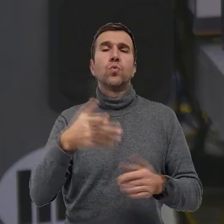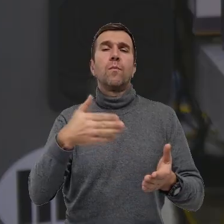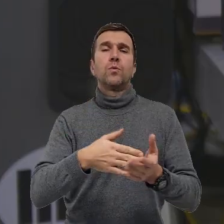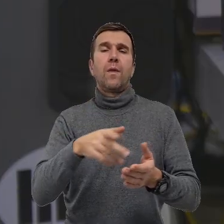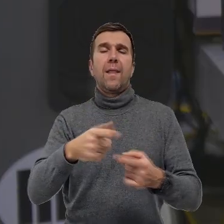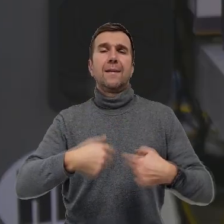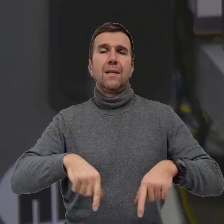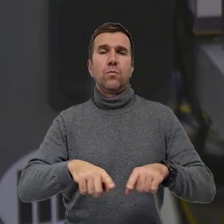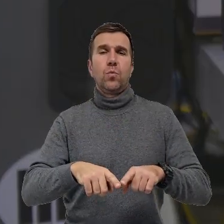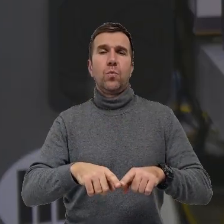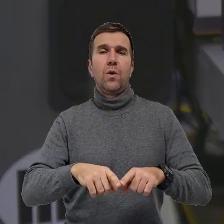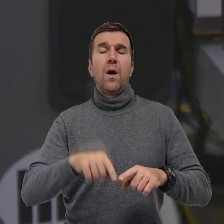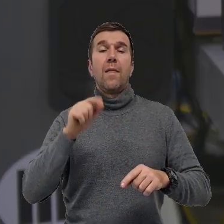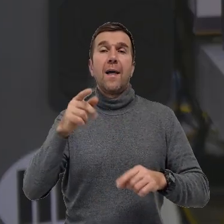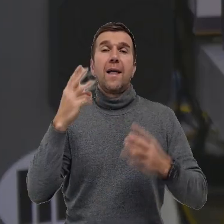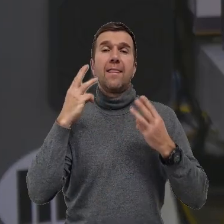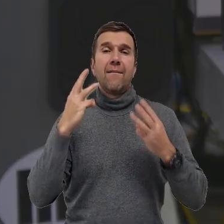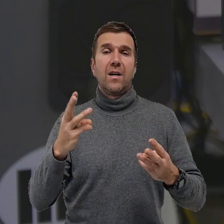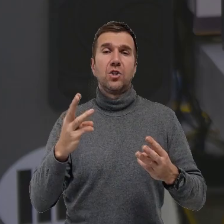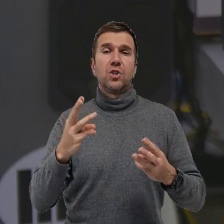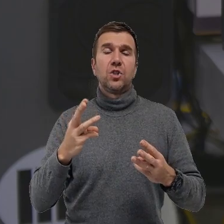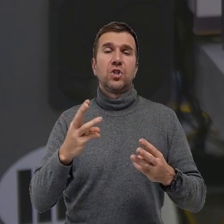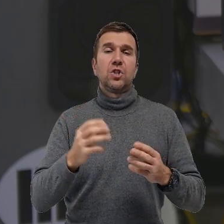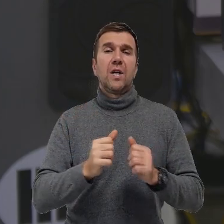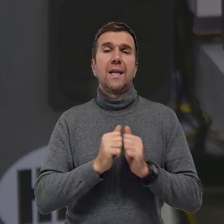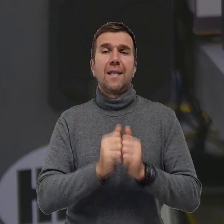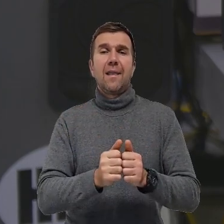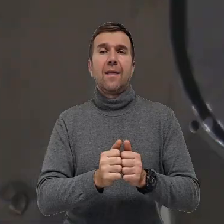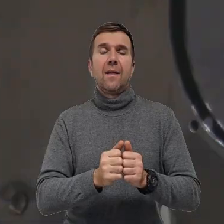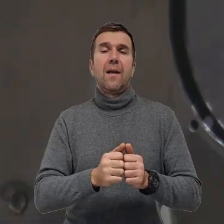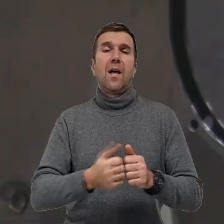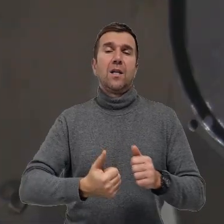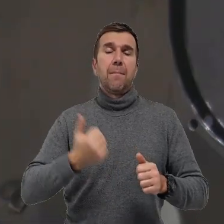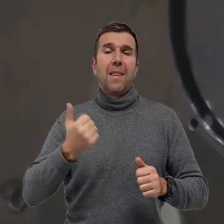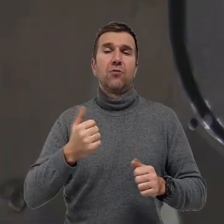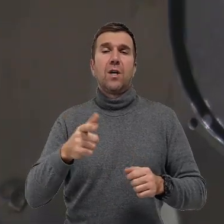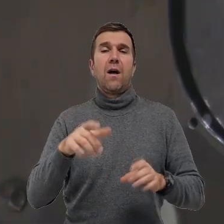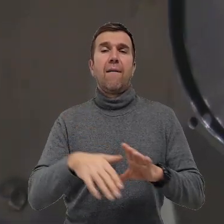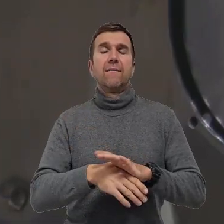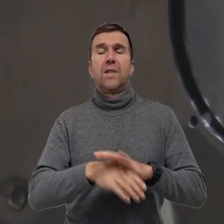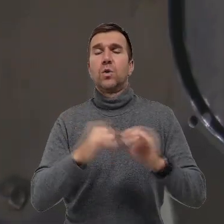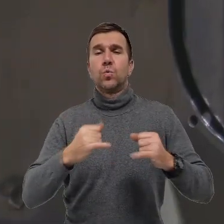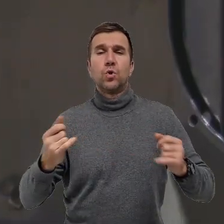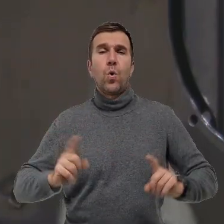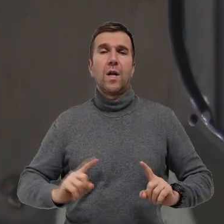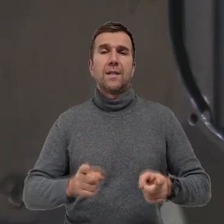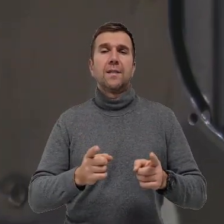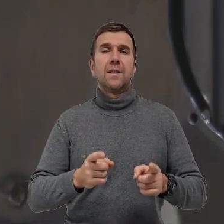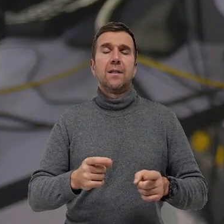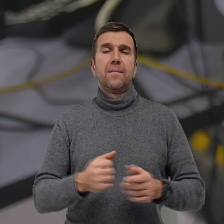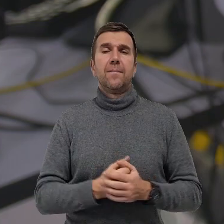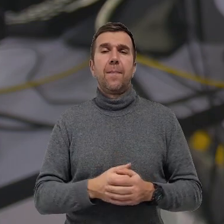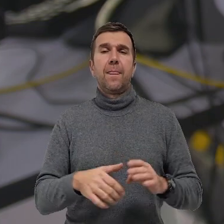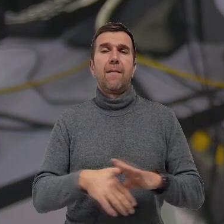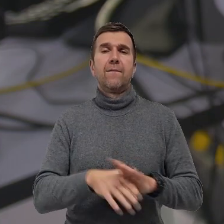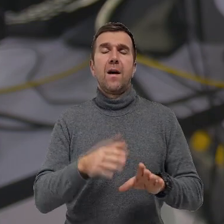zespół potrzebuje, bo takie najważniejsze zadanie menedżera w jakiejkolwiek organizacji wydaje